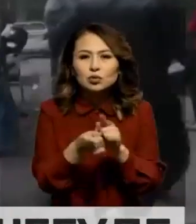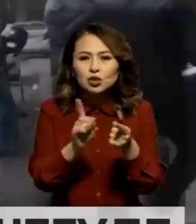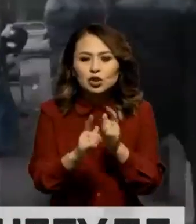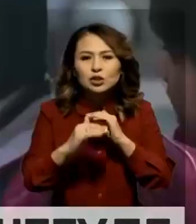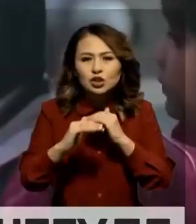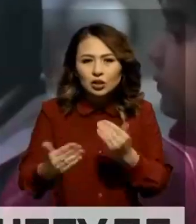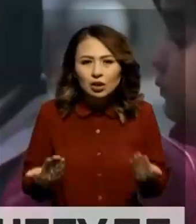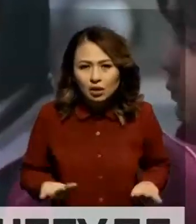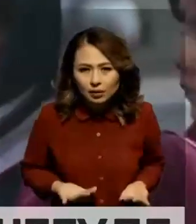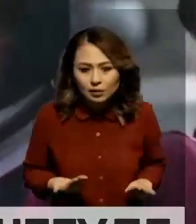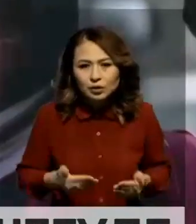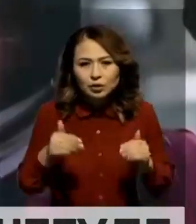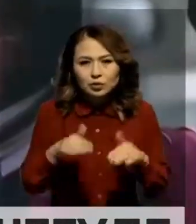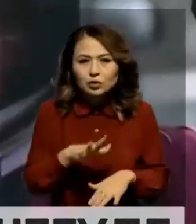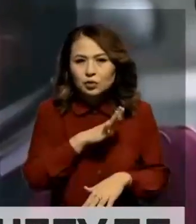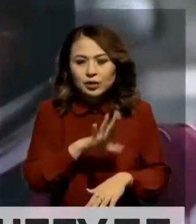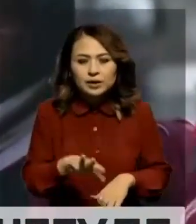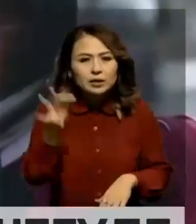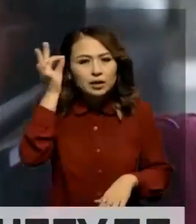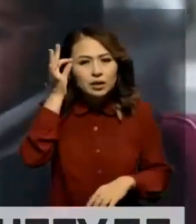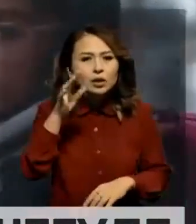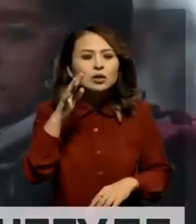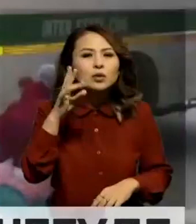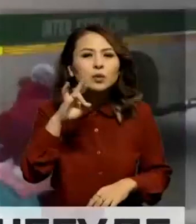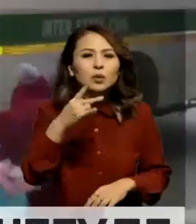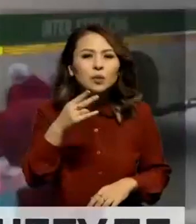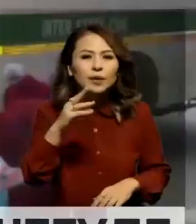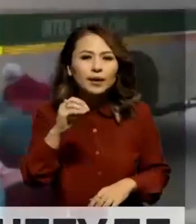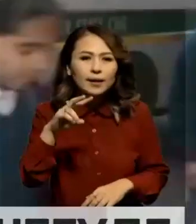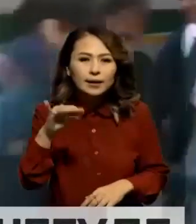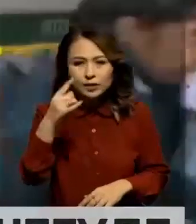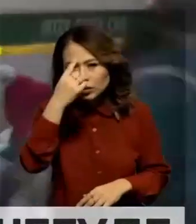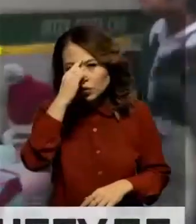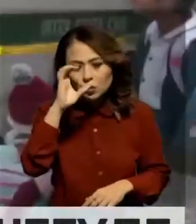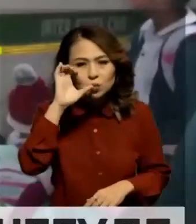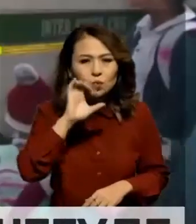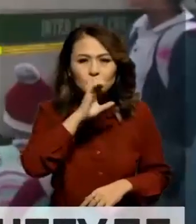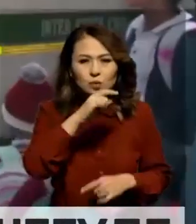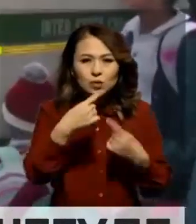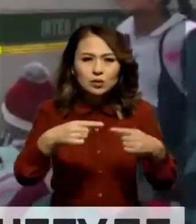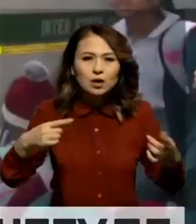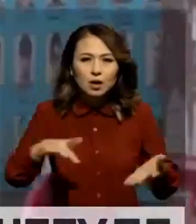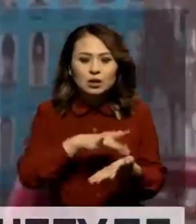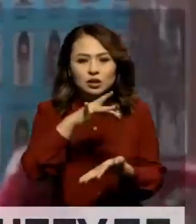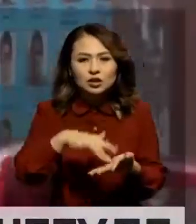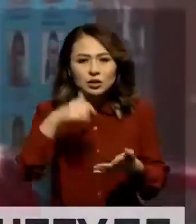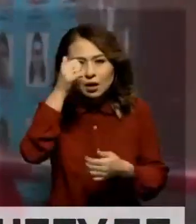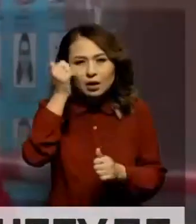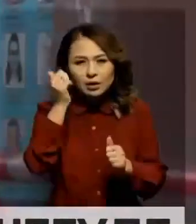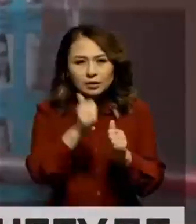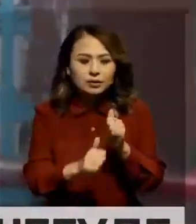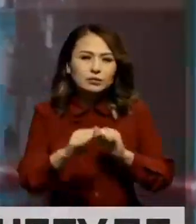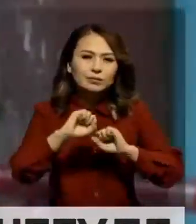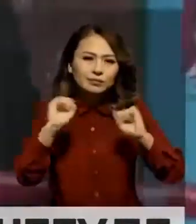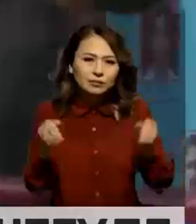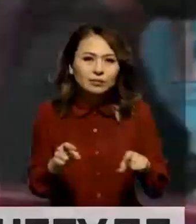түзету үшін жеткілікті шаралар қабылдап жатқан жоқ. Еске салсақ, Нью-Дели мен Үндістанның солтүстігіндегі өзге де қалаларда жыл сайын